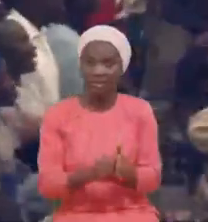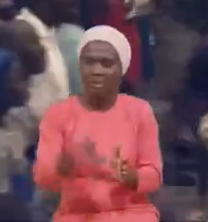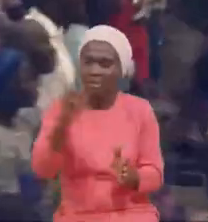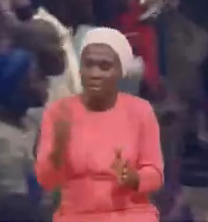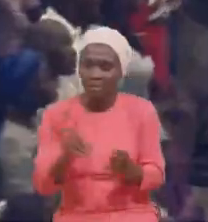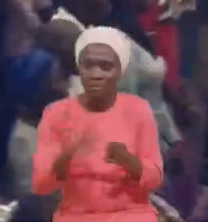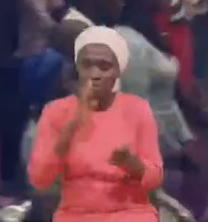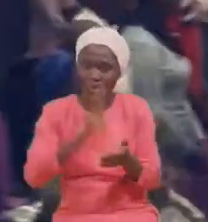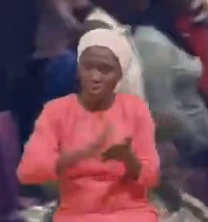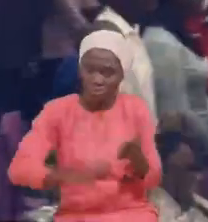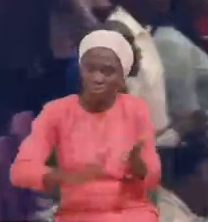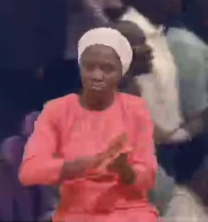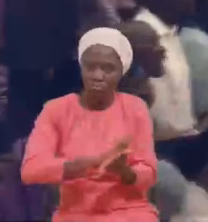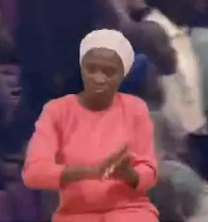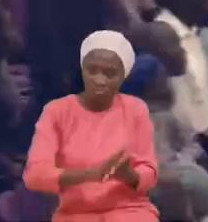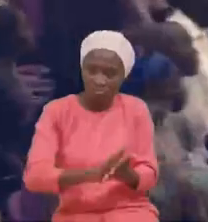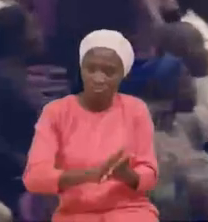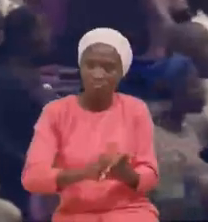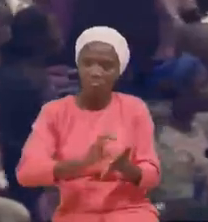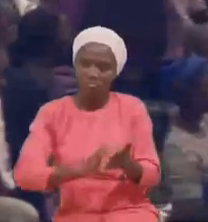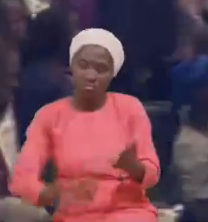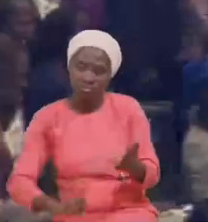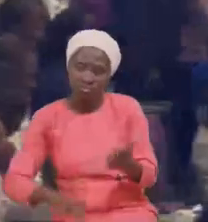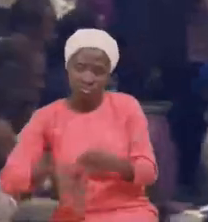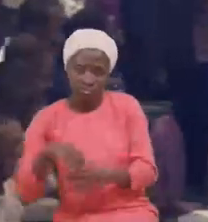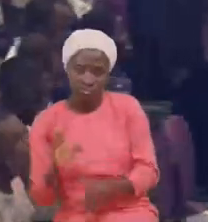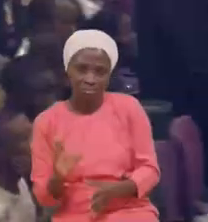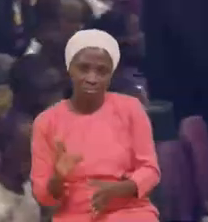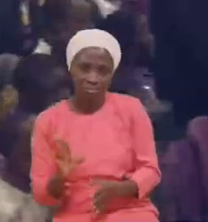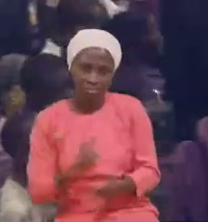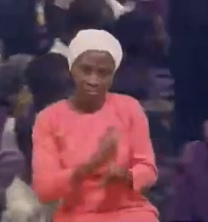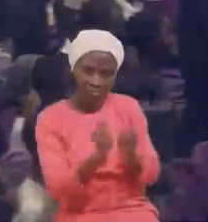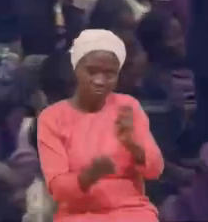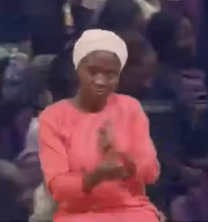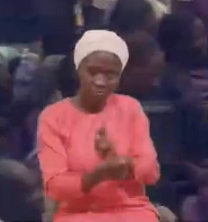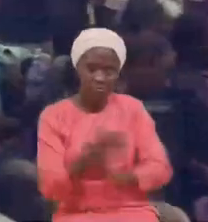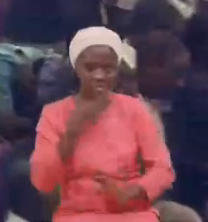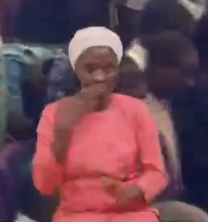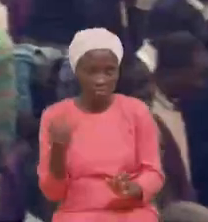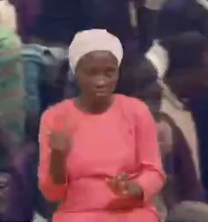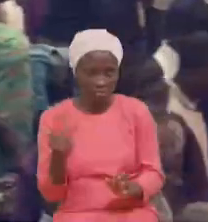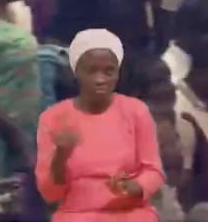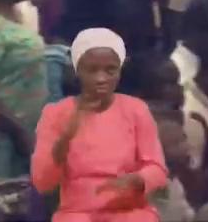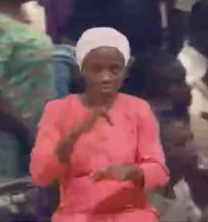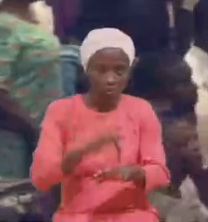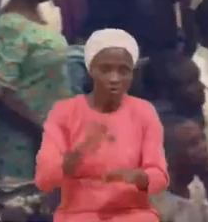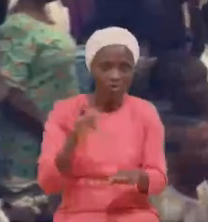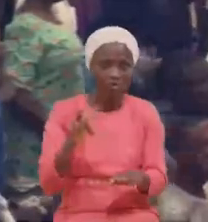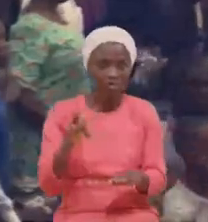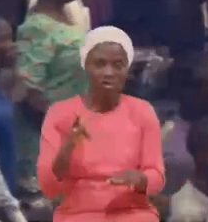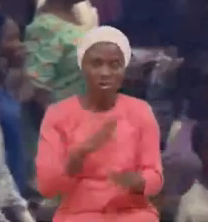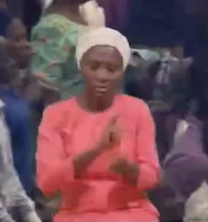Et tout ce qui doit être purifié, enlevé, changé,